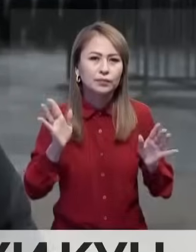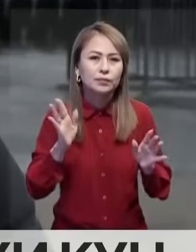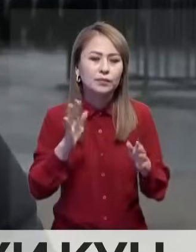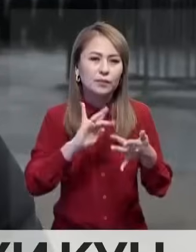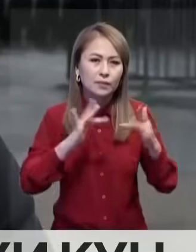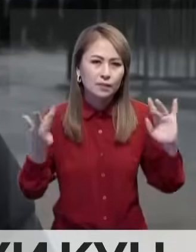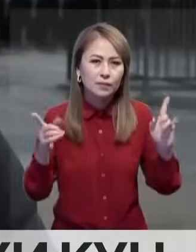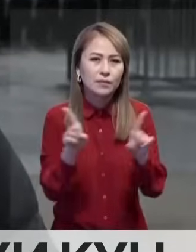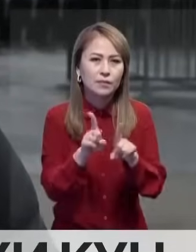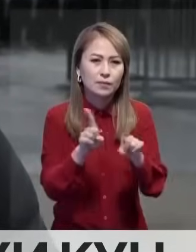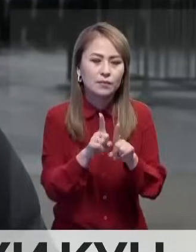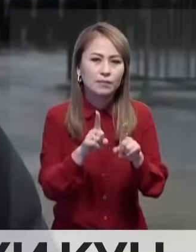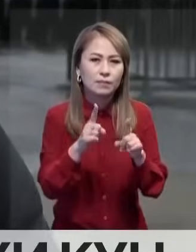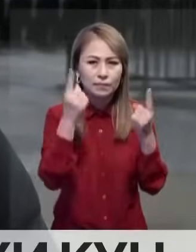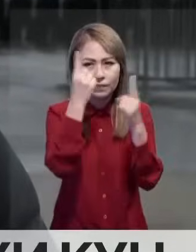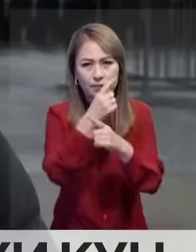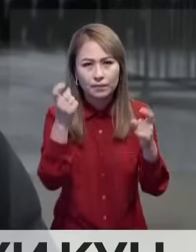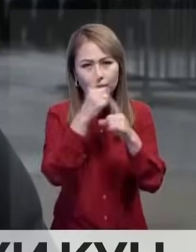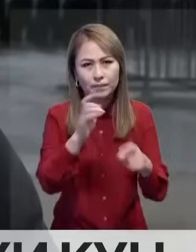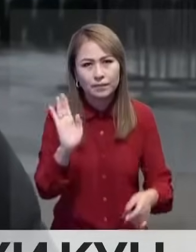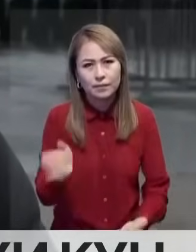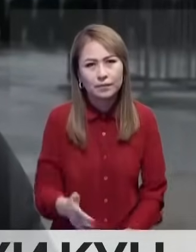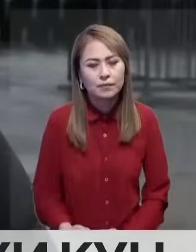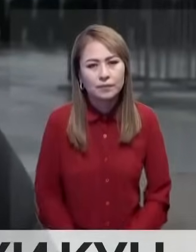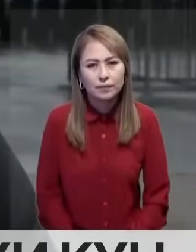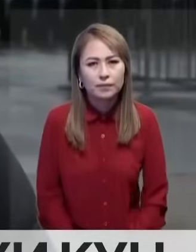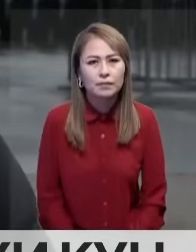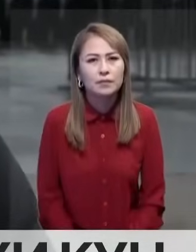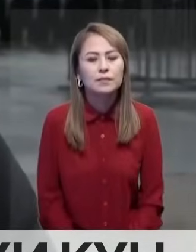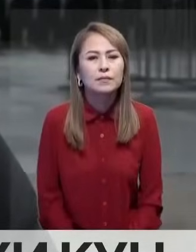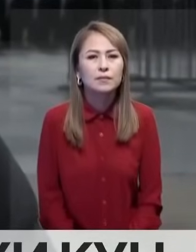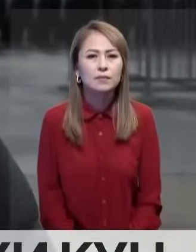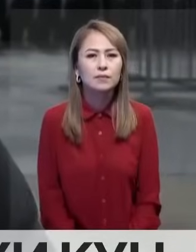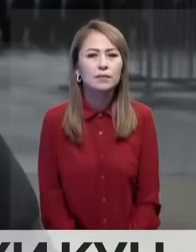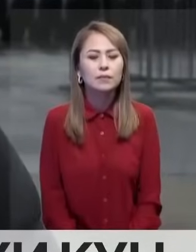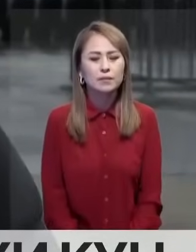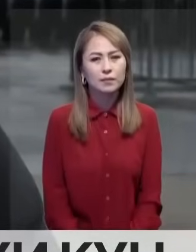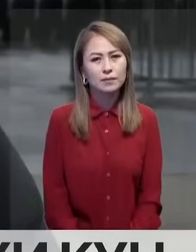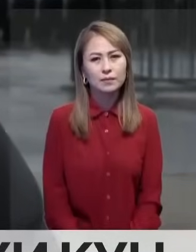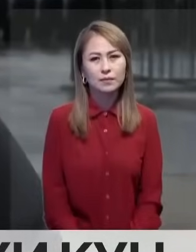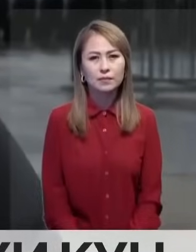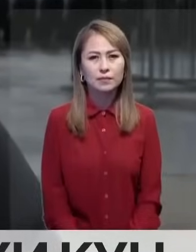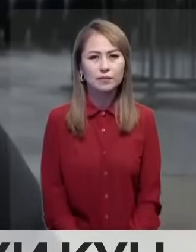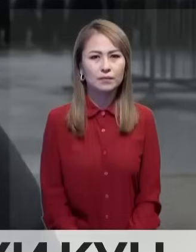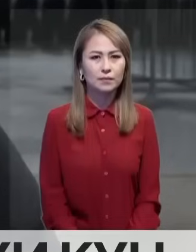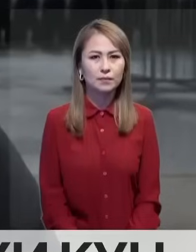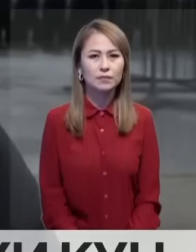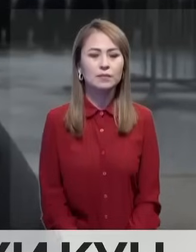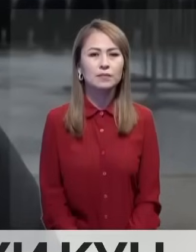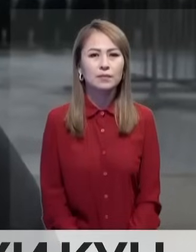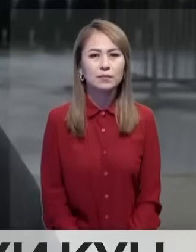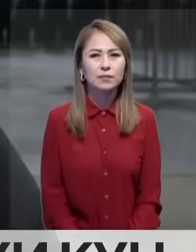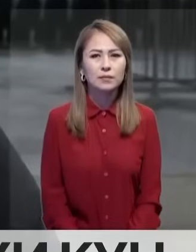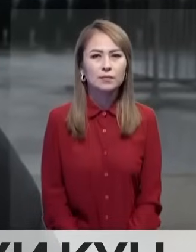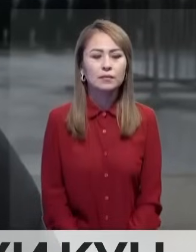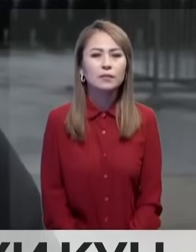әлеуметтік желілердегі парақшалары арқылы хабар таратып отырамыз. Аслан Қаженов, Тоқтар Телікбаев, Хабар 24, Словения, Любляна